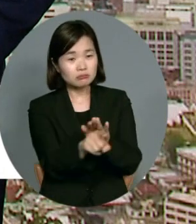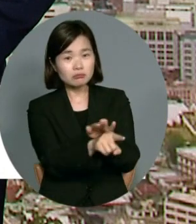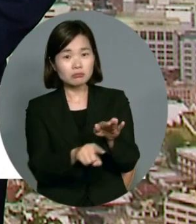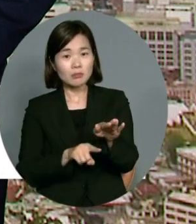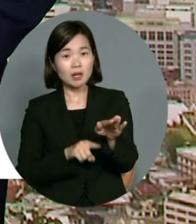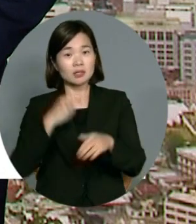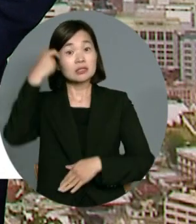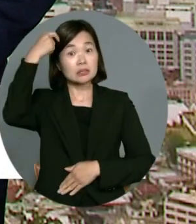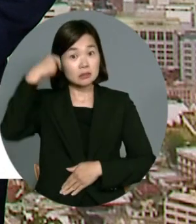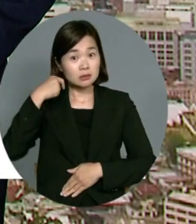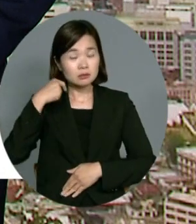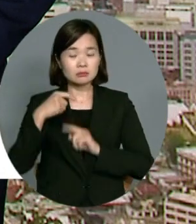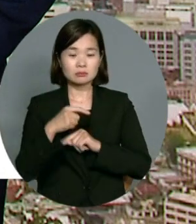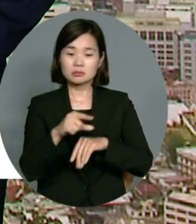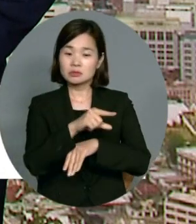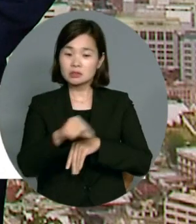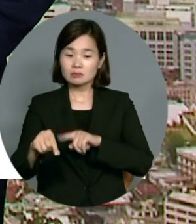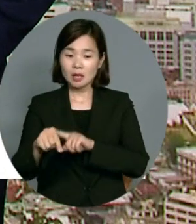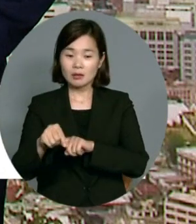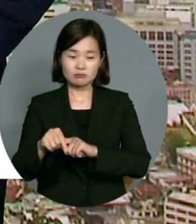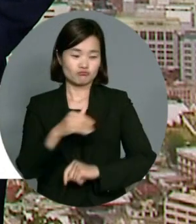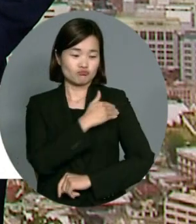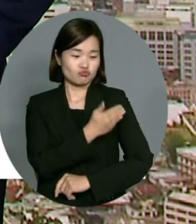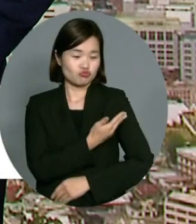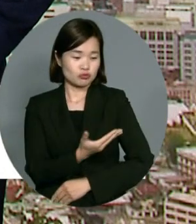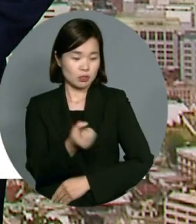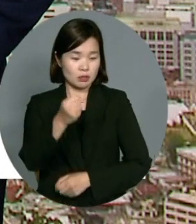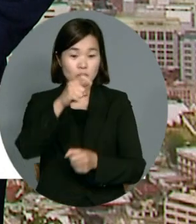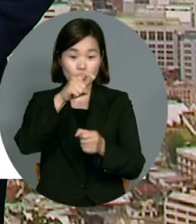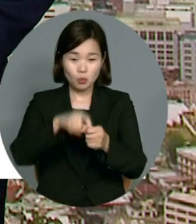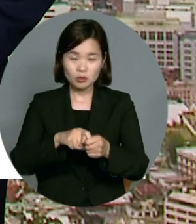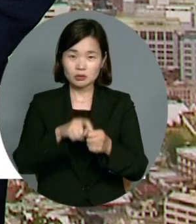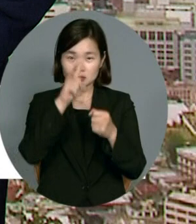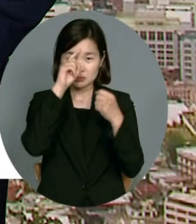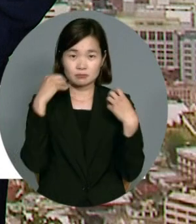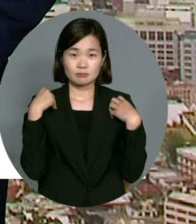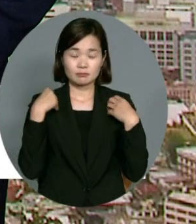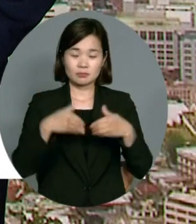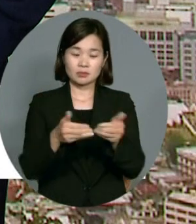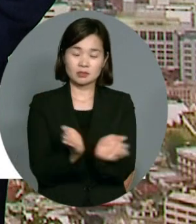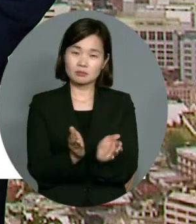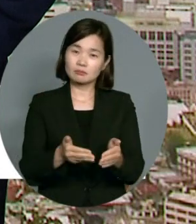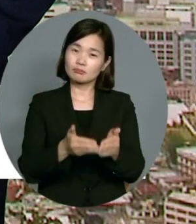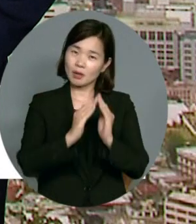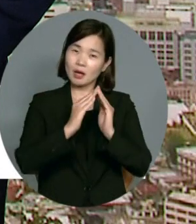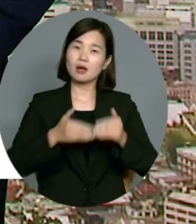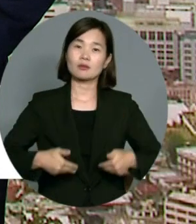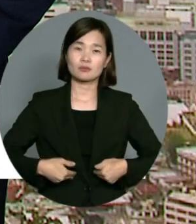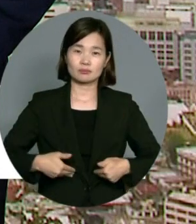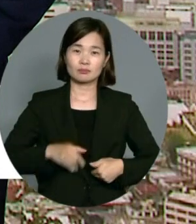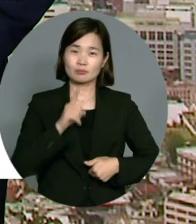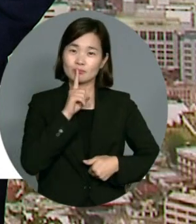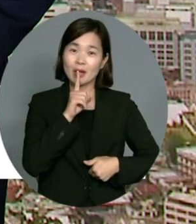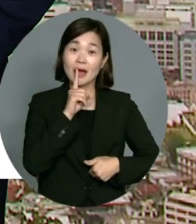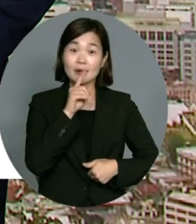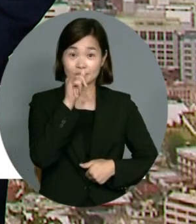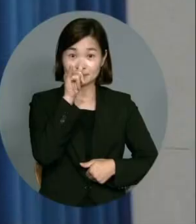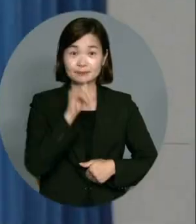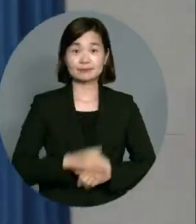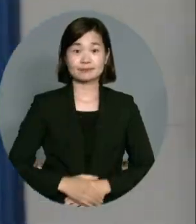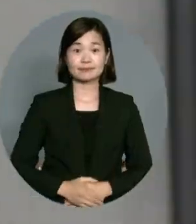지방분권 정책을 실현할 부총리급의 정부 부처를 설치하라는 목소리가 커지고 있습니다. 권윤수 기자가 보도합니다.